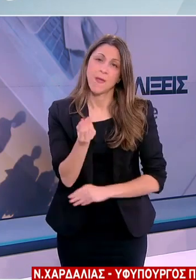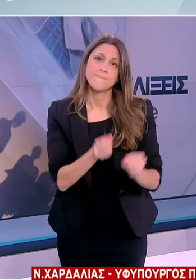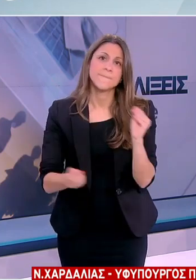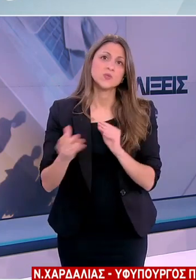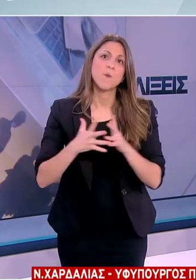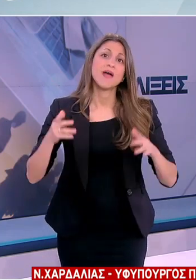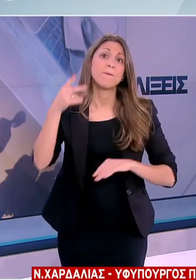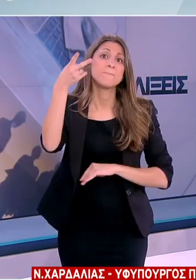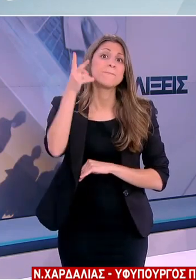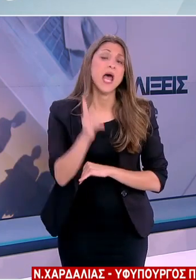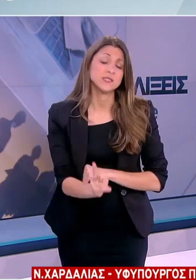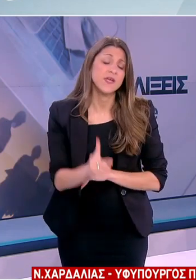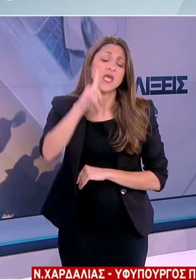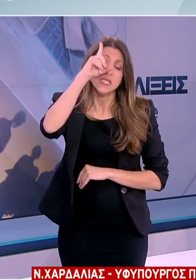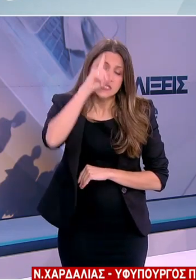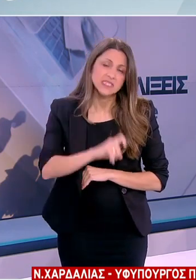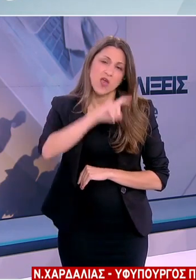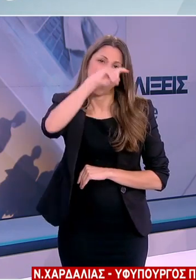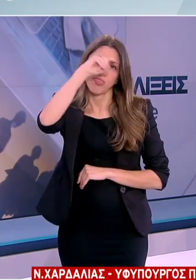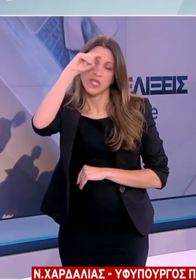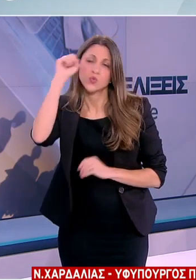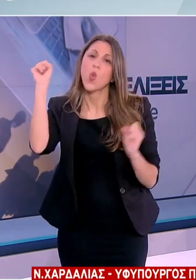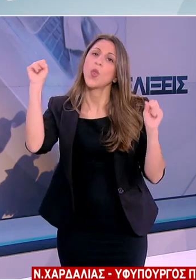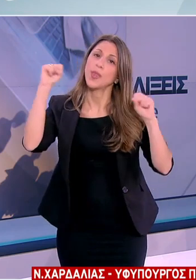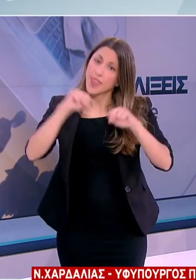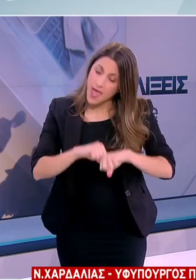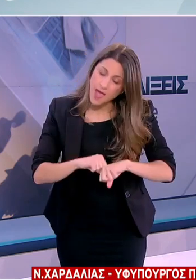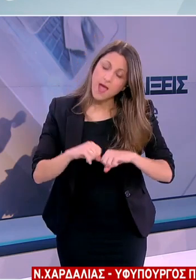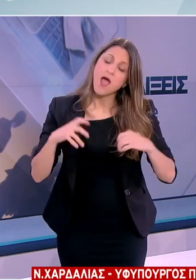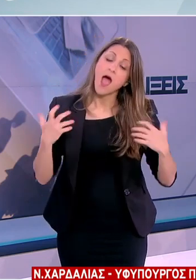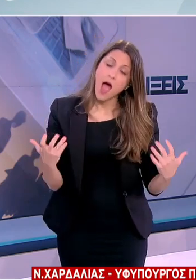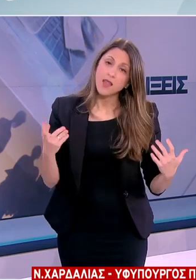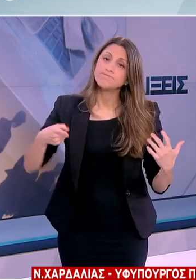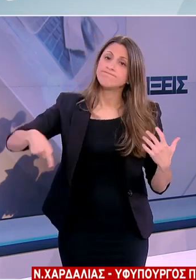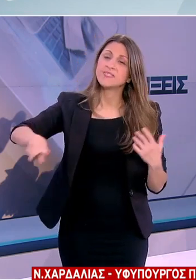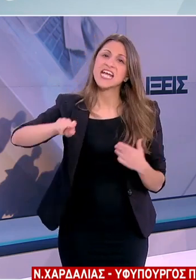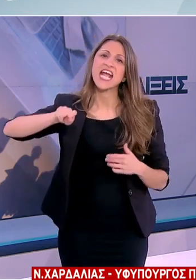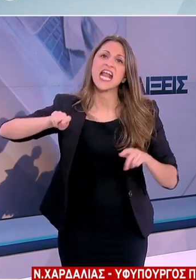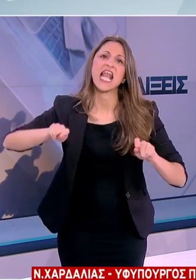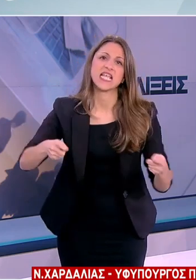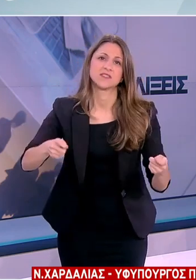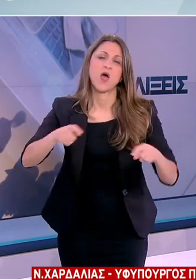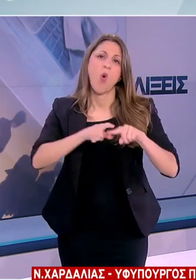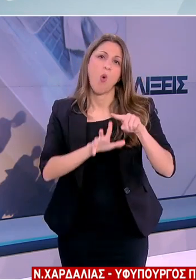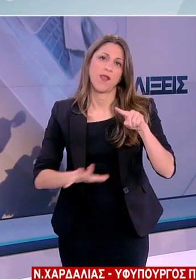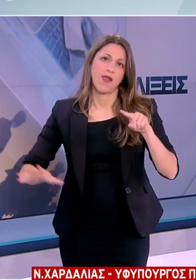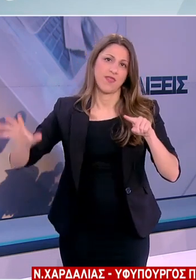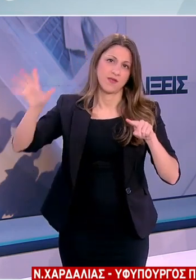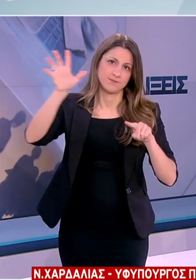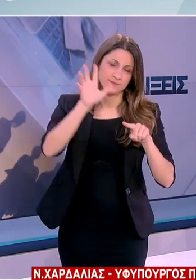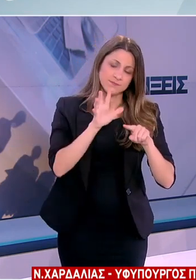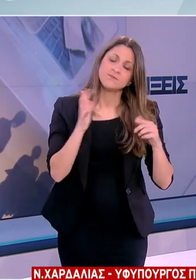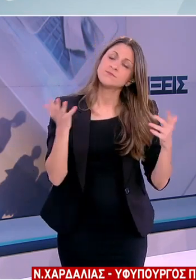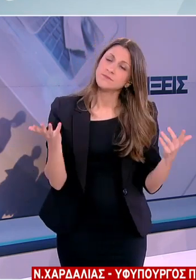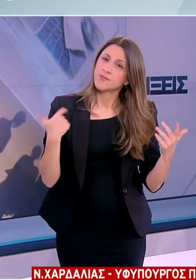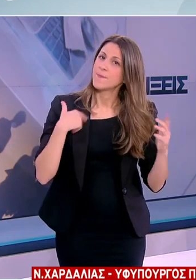Παρασκευή, όσο δύσκολο κι αν είναι, όσο δύσκολο κι αν ακούγεται, τα κινητήριά μας σε όλη τη χώρα θα μείνουν κλειστά. Ας